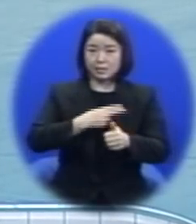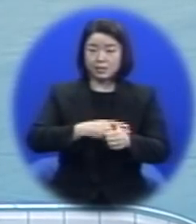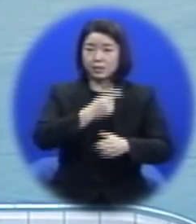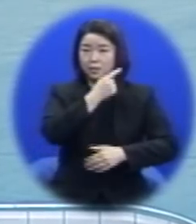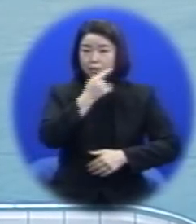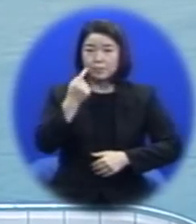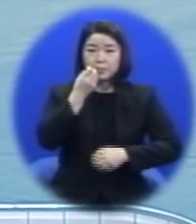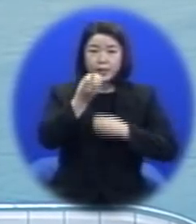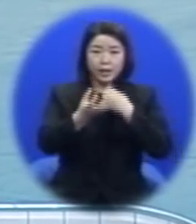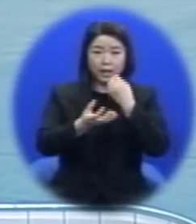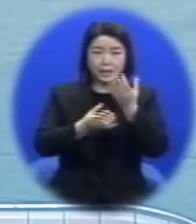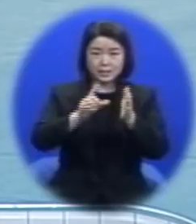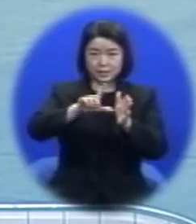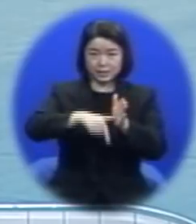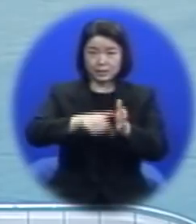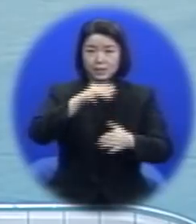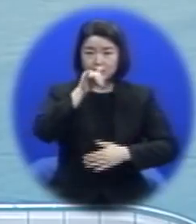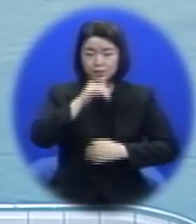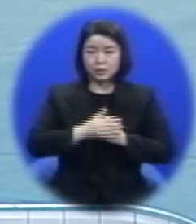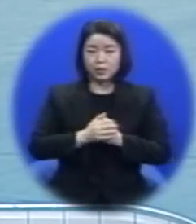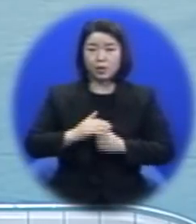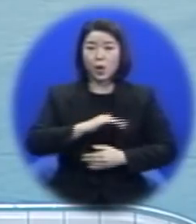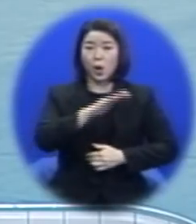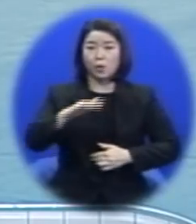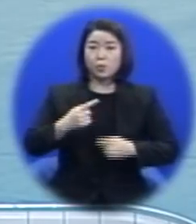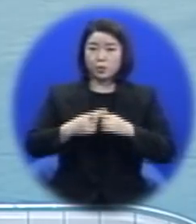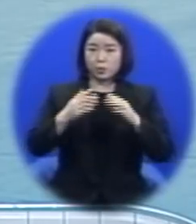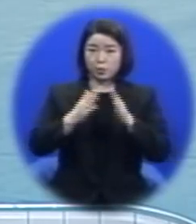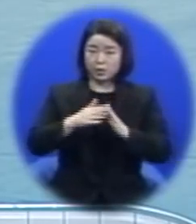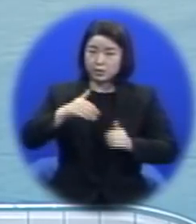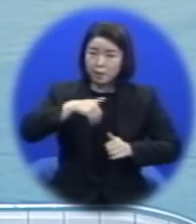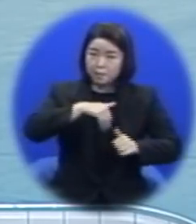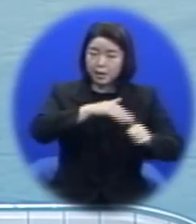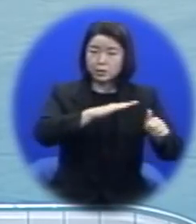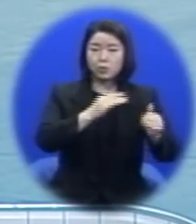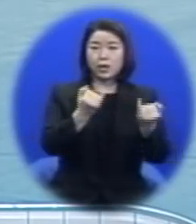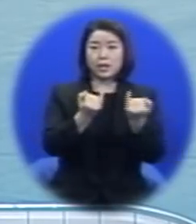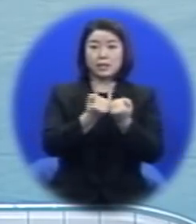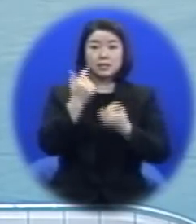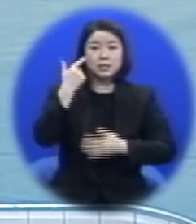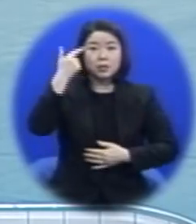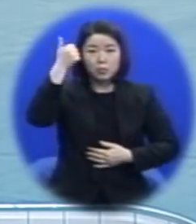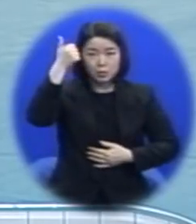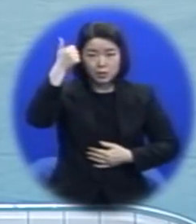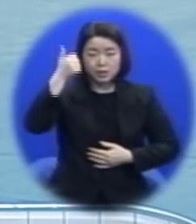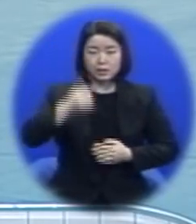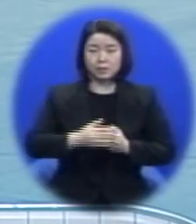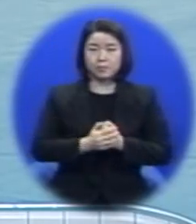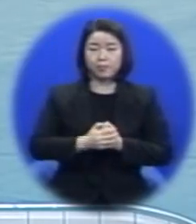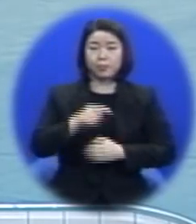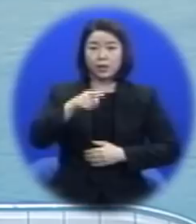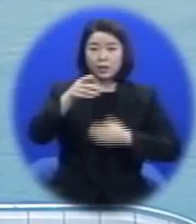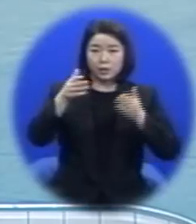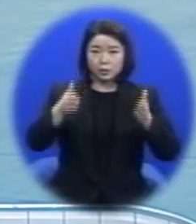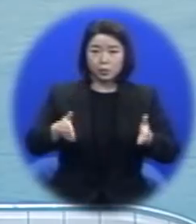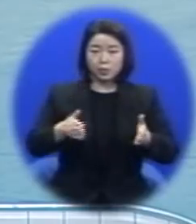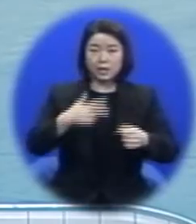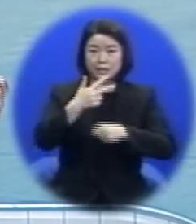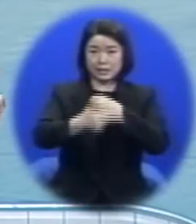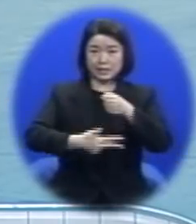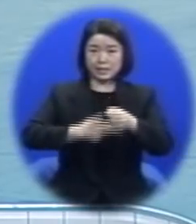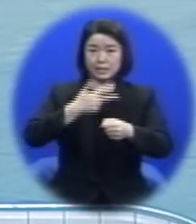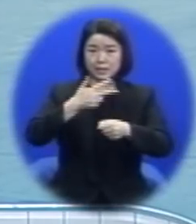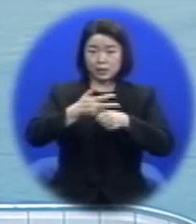있었습니다. 저희 교회에서 파송한 목사님, 여자 목사님, 그동안 7년 동안 그